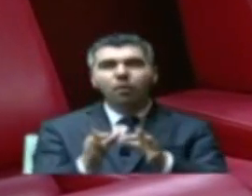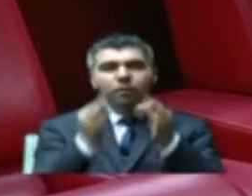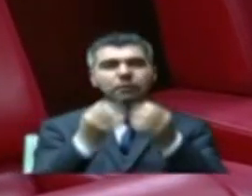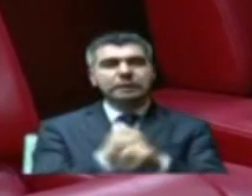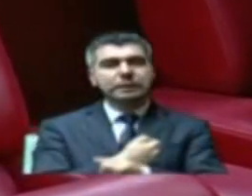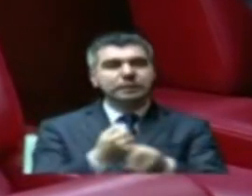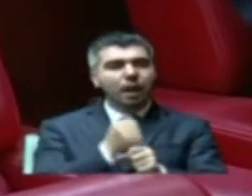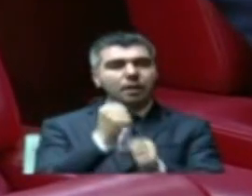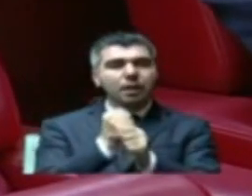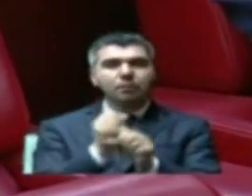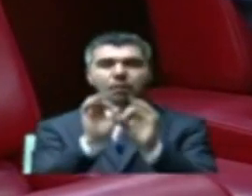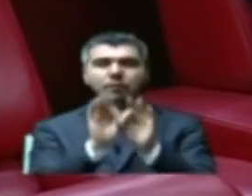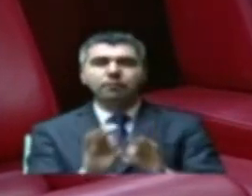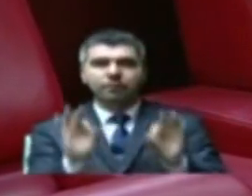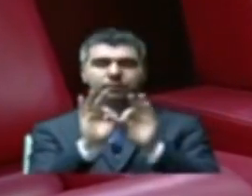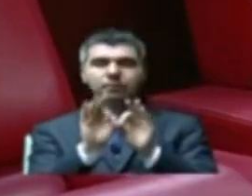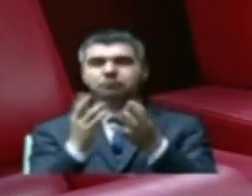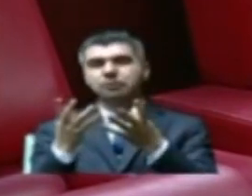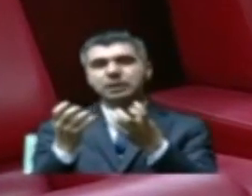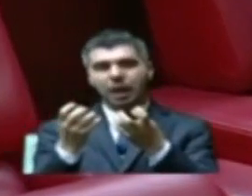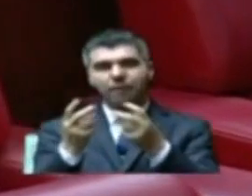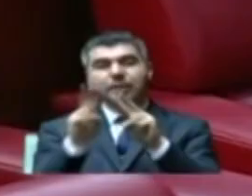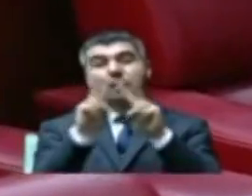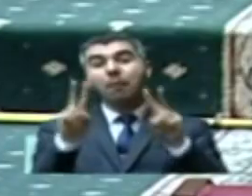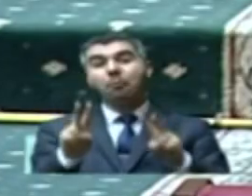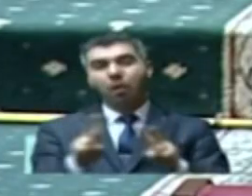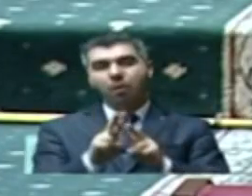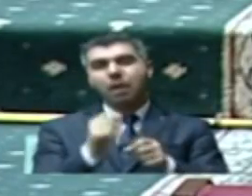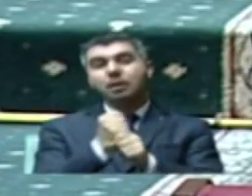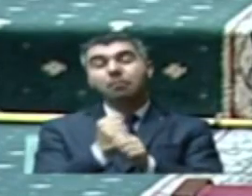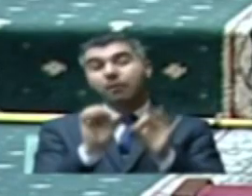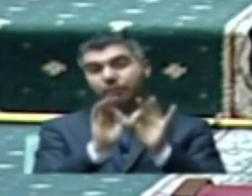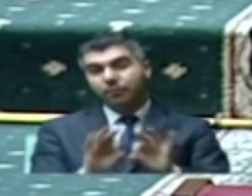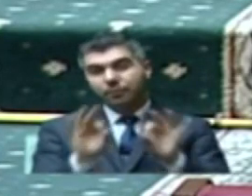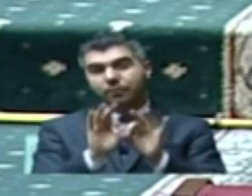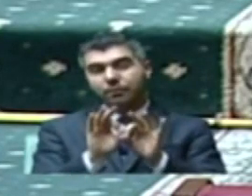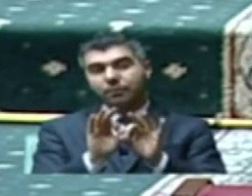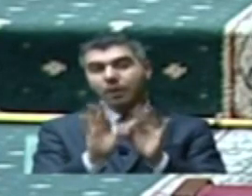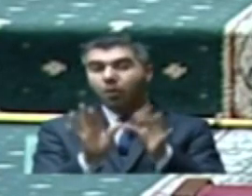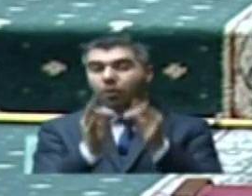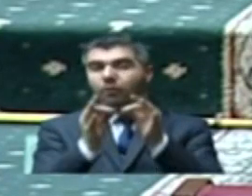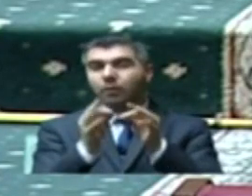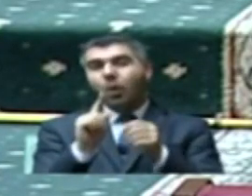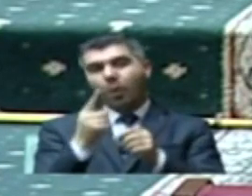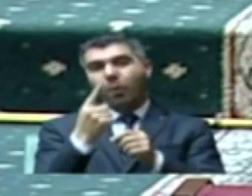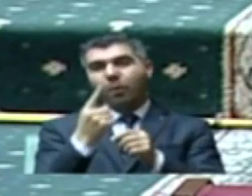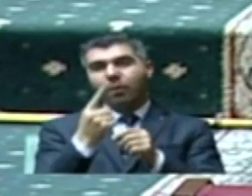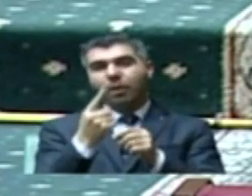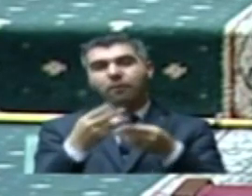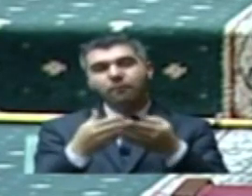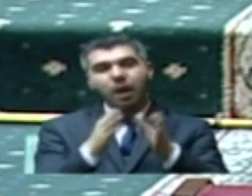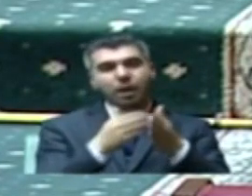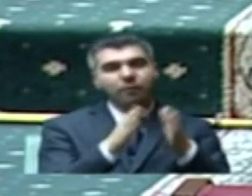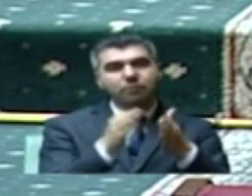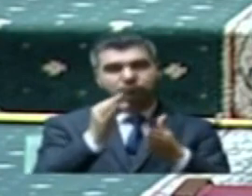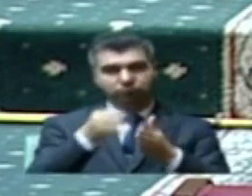البطالة في صفوف المعطلين حملة الشواهد. نسائلكم سيد الوزير، هل تفكر الوزارة في فتح الباب